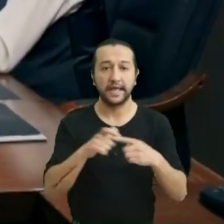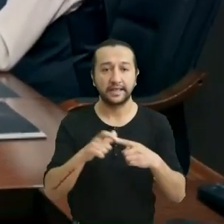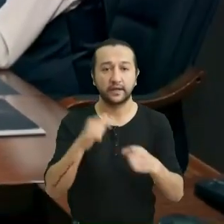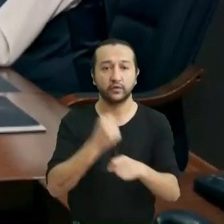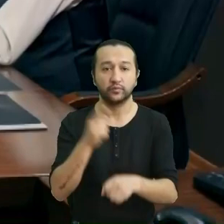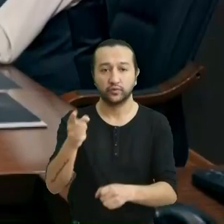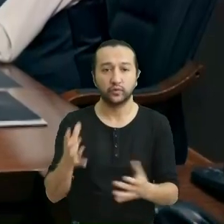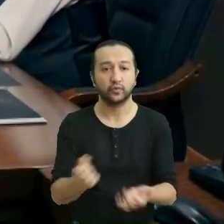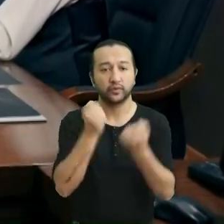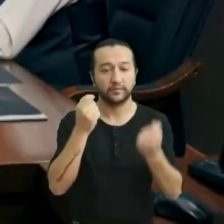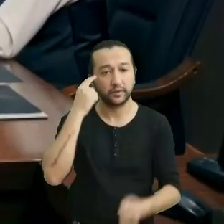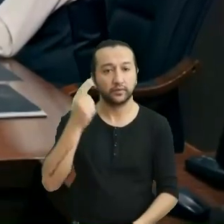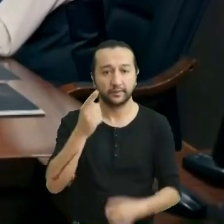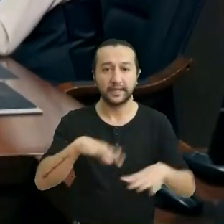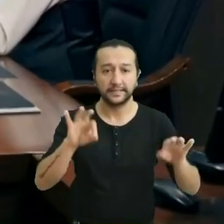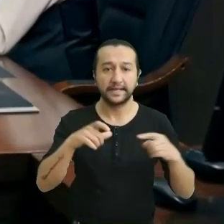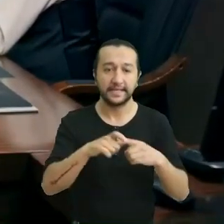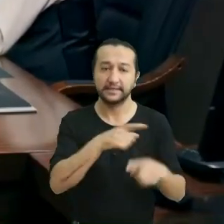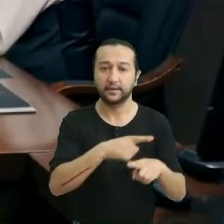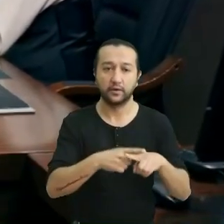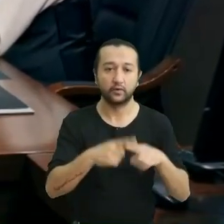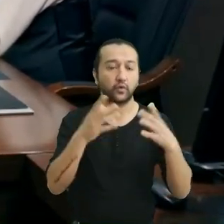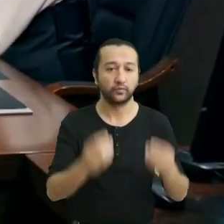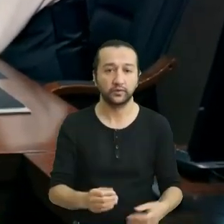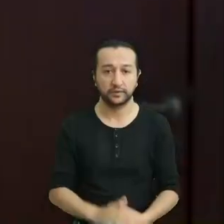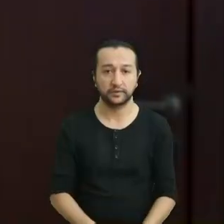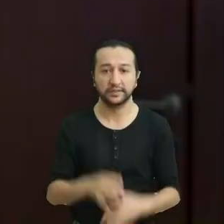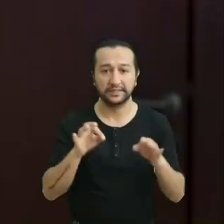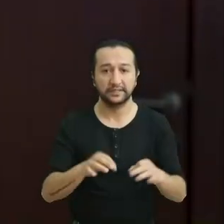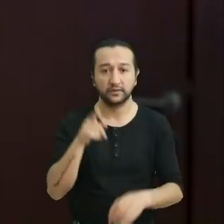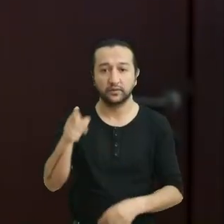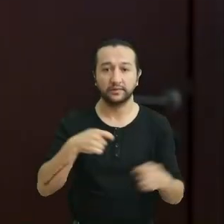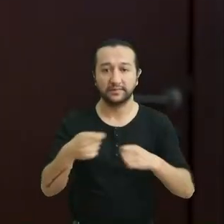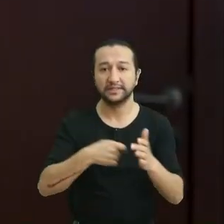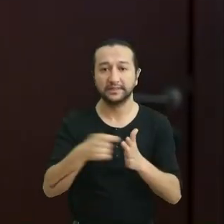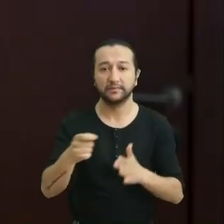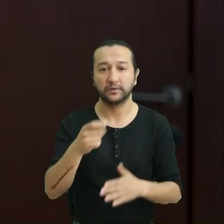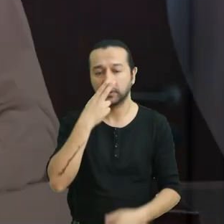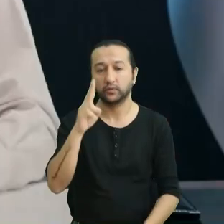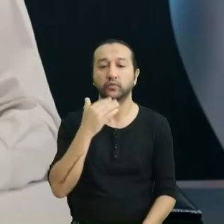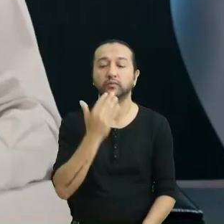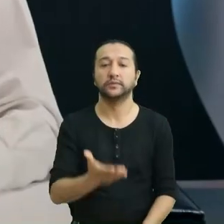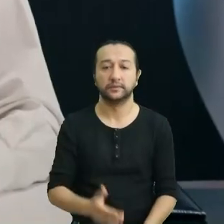Gümüş'ü kurtarmayı efendim. Hazır Esin'le ortak olmuşlarken şimdi onu piyasadan silmek hoş olmaz.